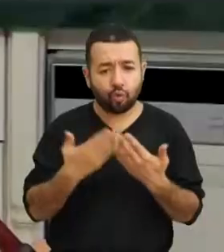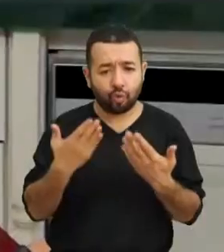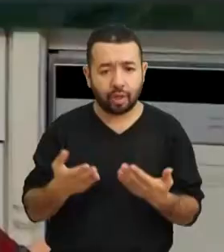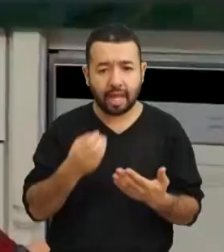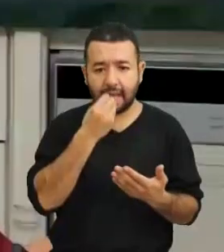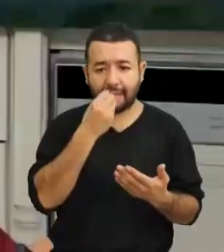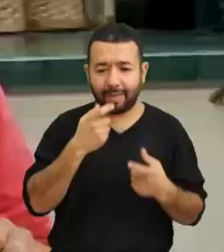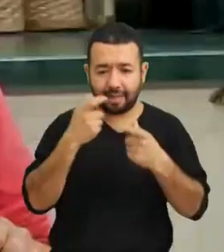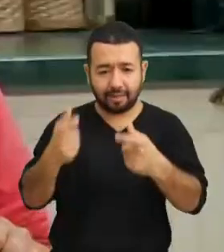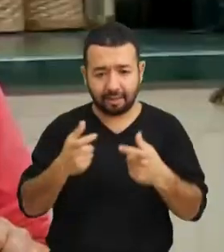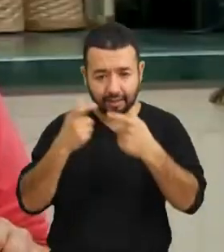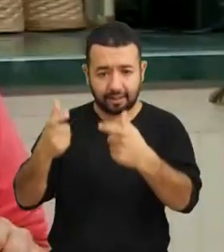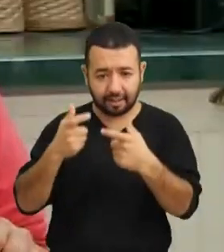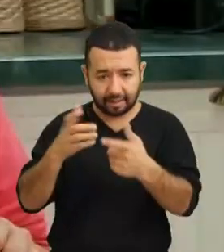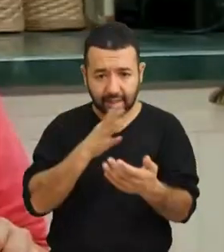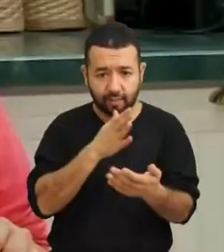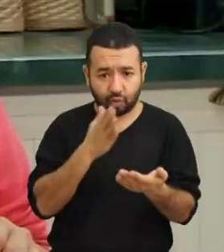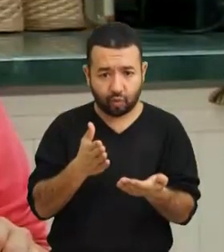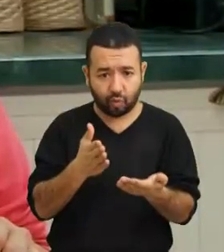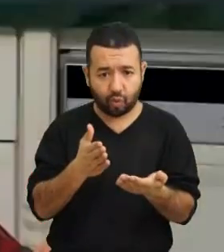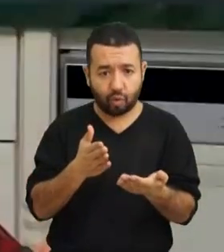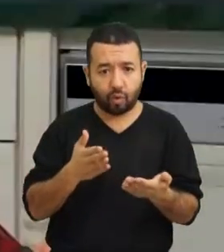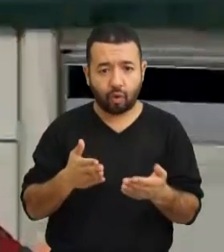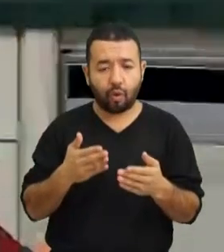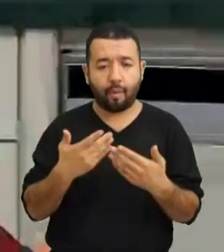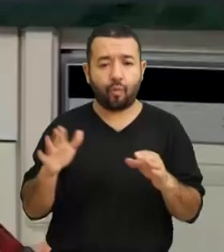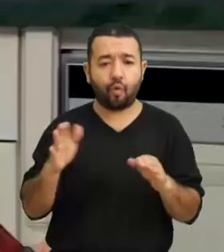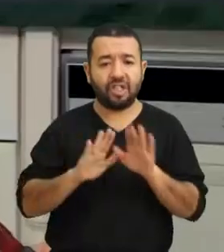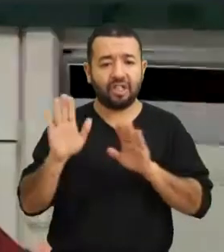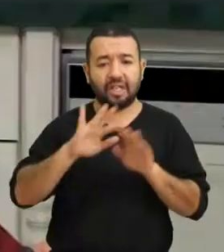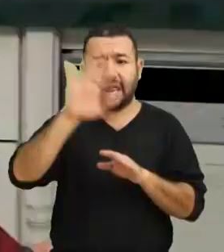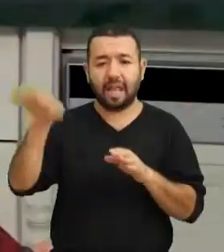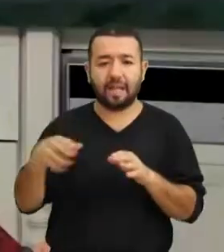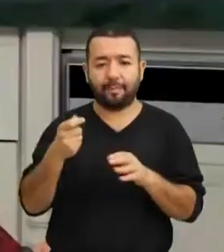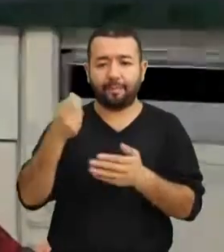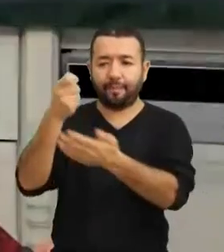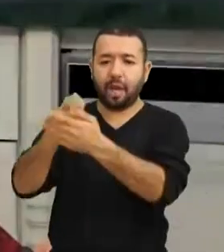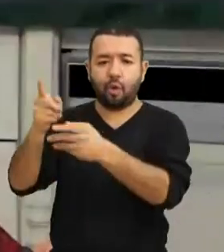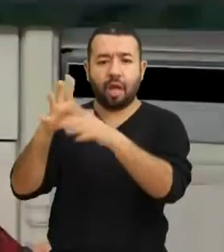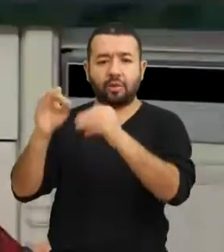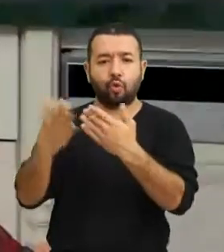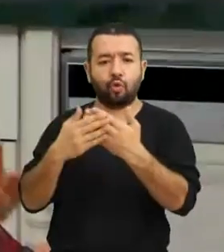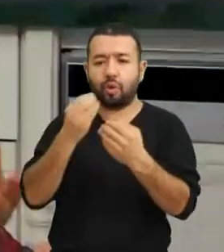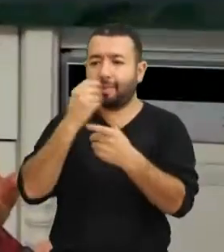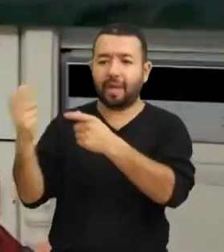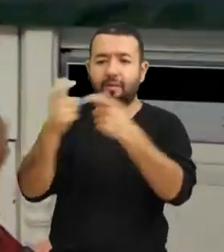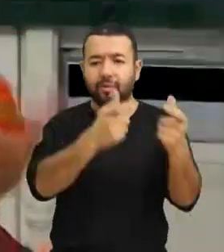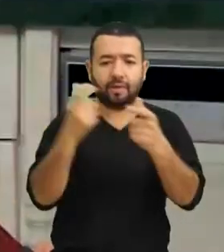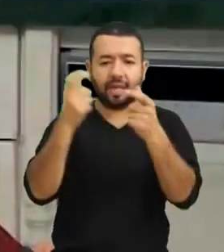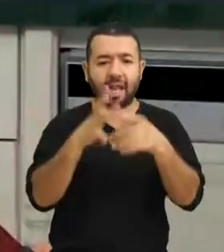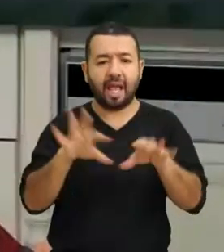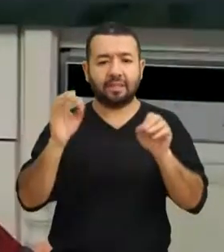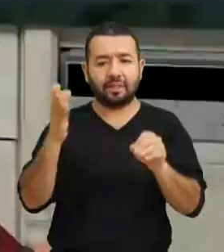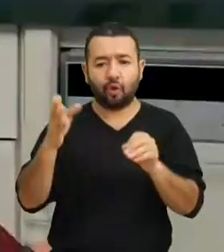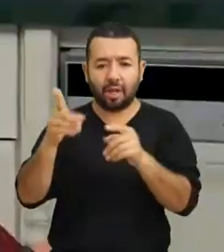böyle yemekler falan veriliyor ya... ...işte onu böyle büyük firmalar hazırlıyorlar. Onlar hazırlıyorlar, düğünlerde yemekleri onlar veriyor.